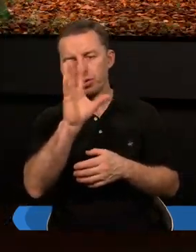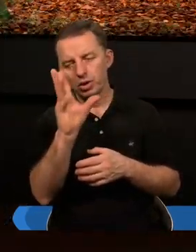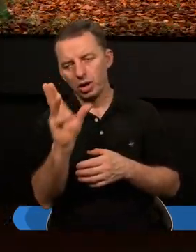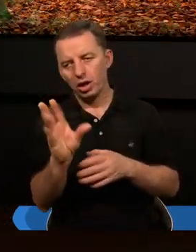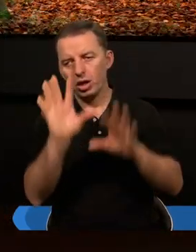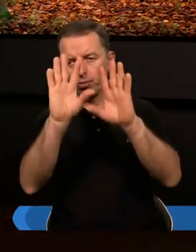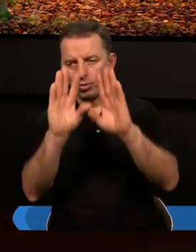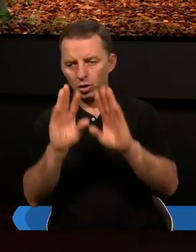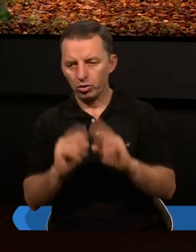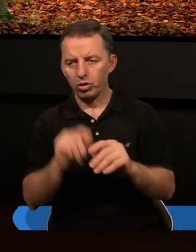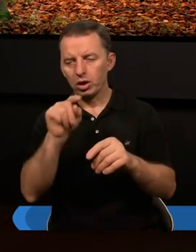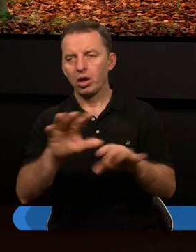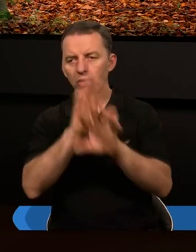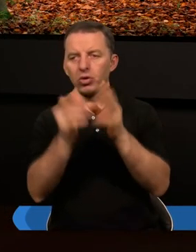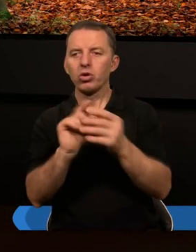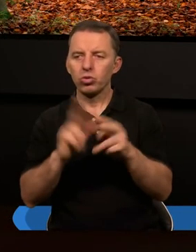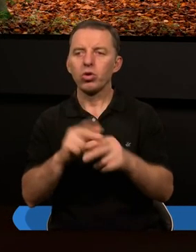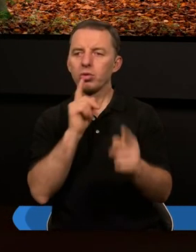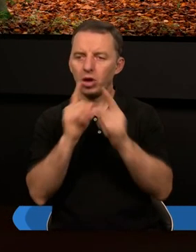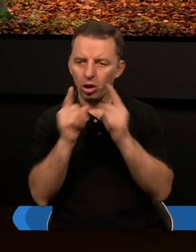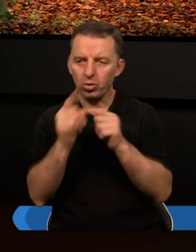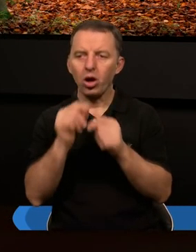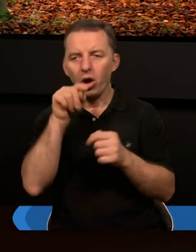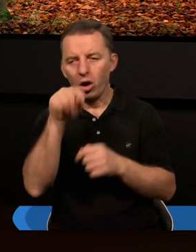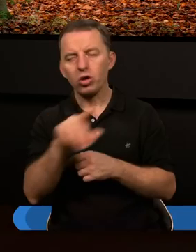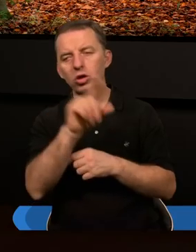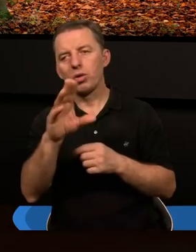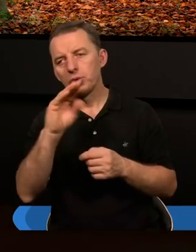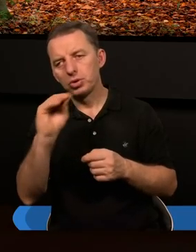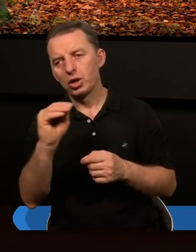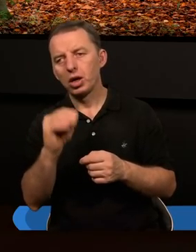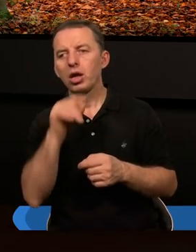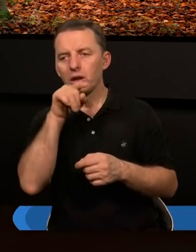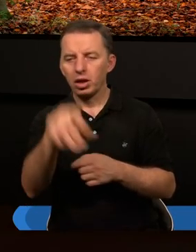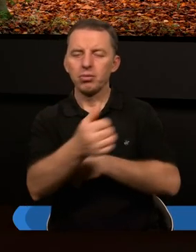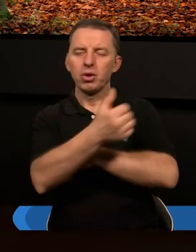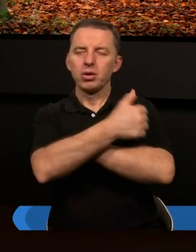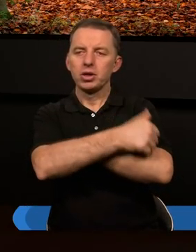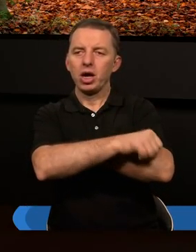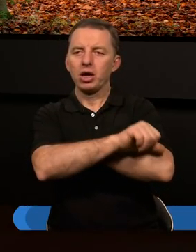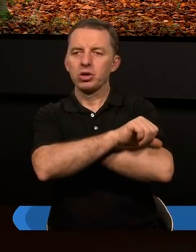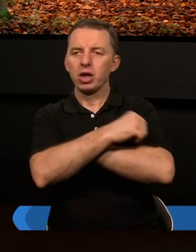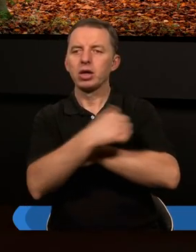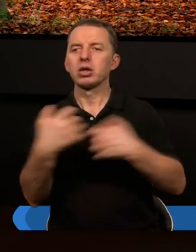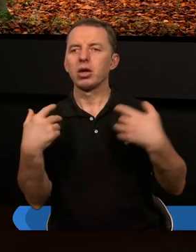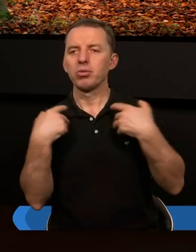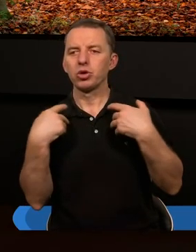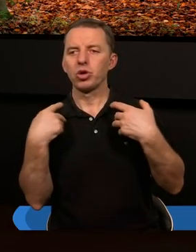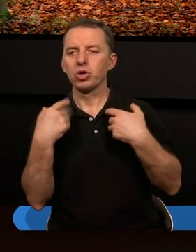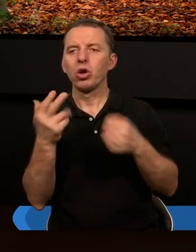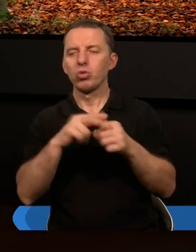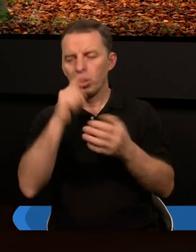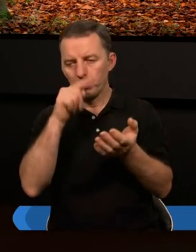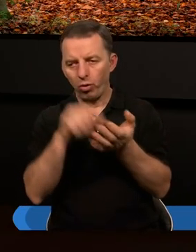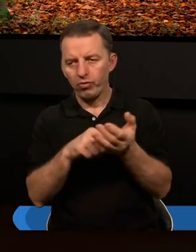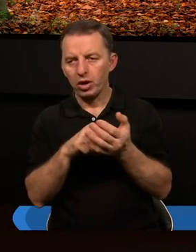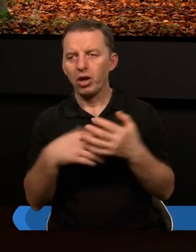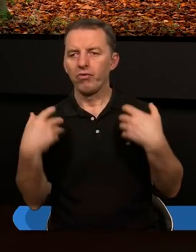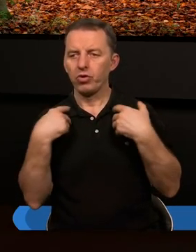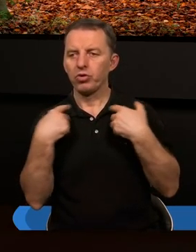piękne podsumowanie tego wszystkiego, o czym rozmawialiśmy, o tym chrześcijańskim życiu, które powinniśmy